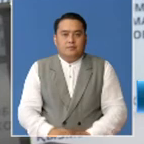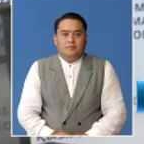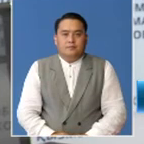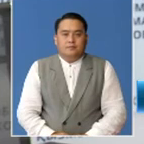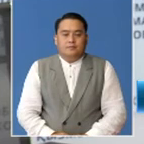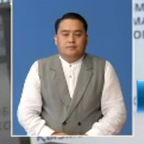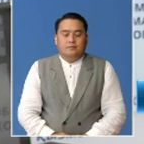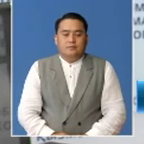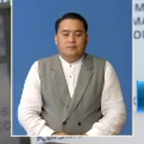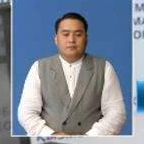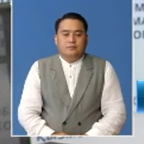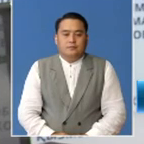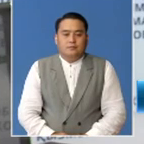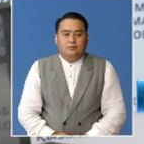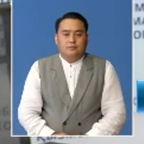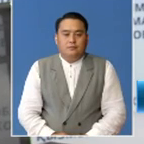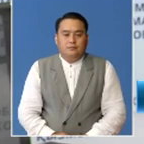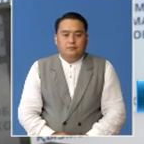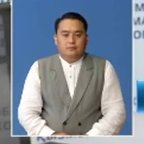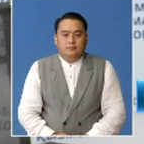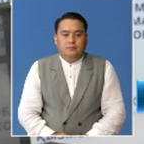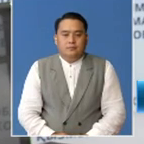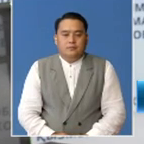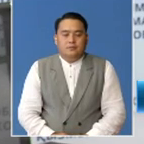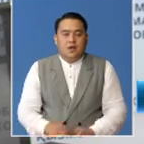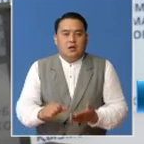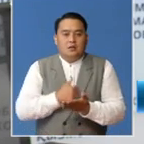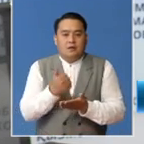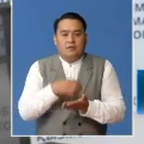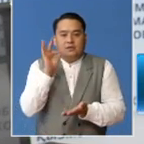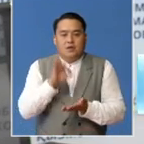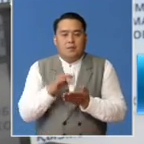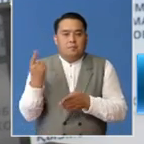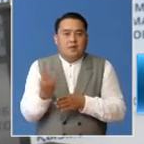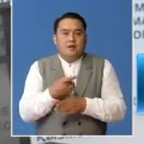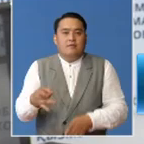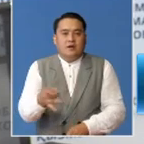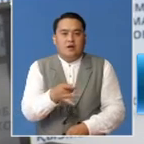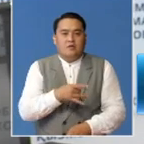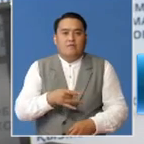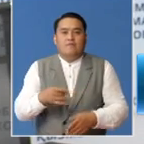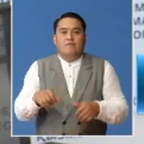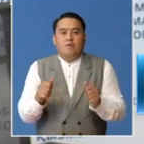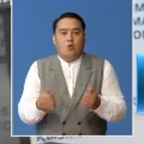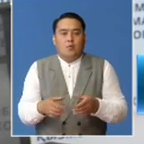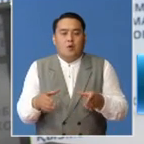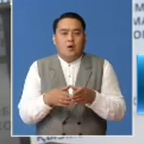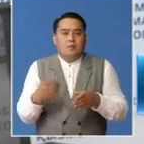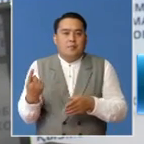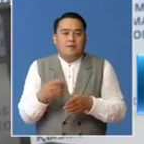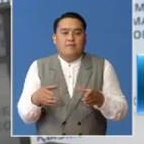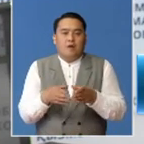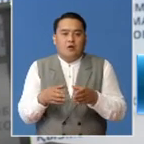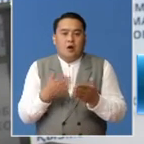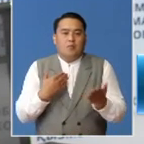Основная цель первого региональной регионального форума первичных партийных